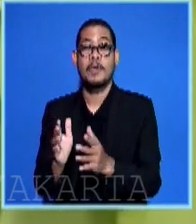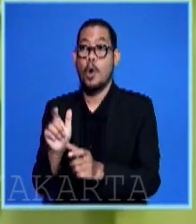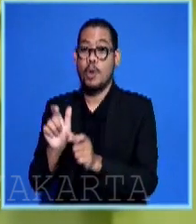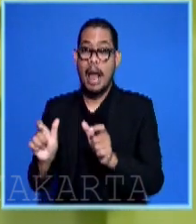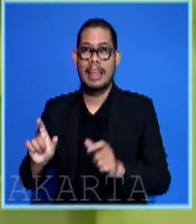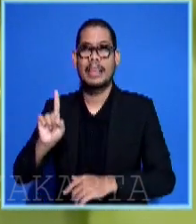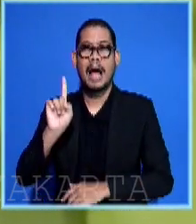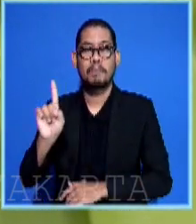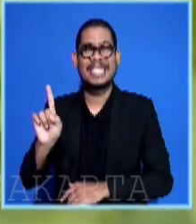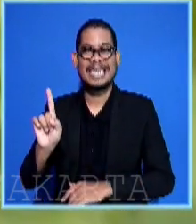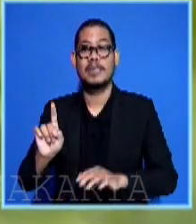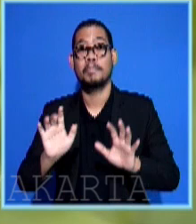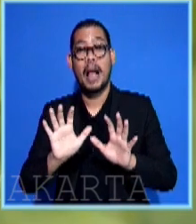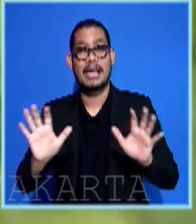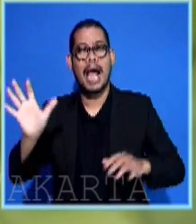kathah